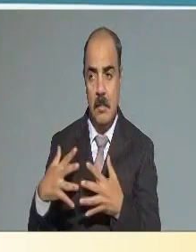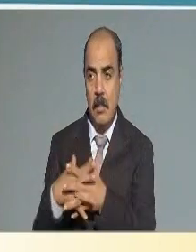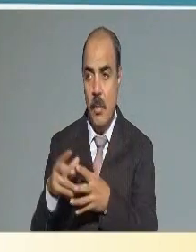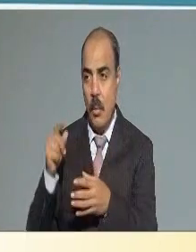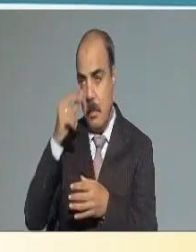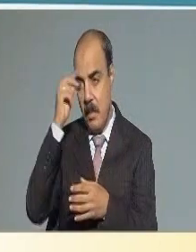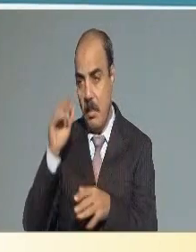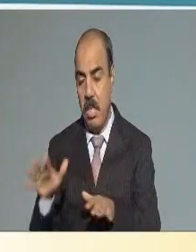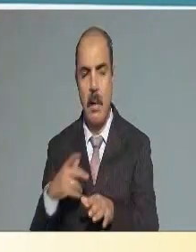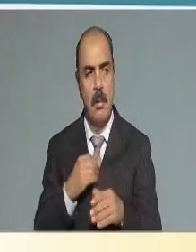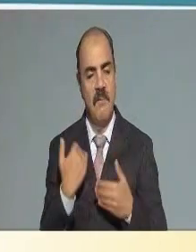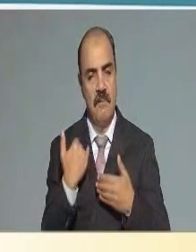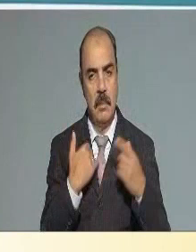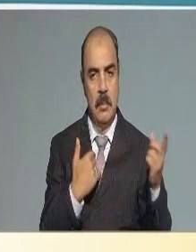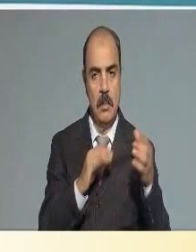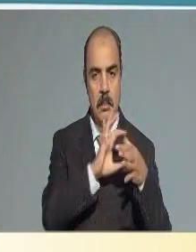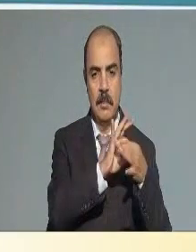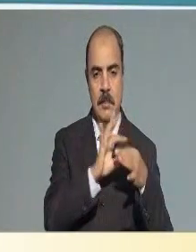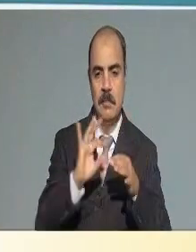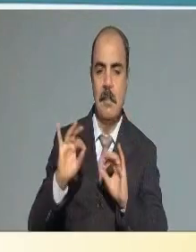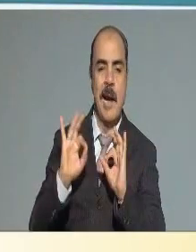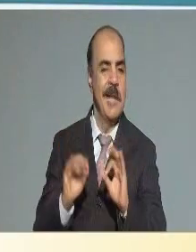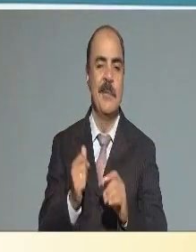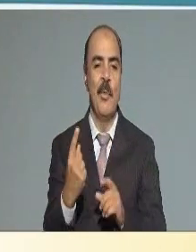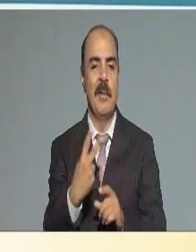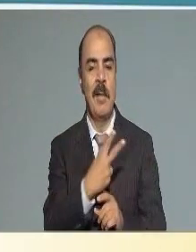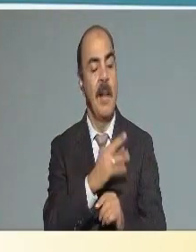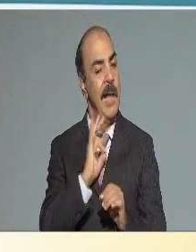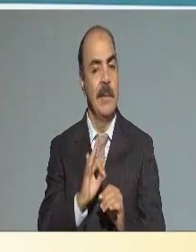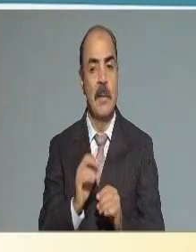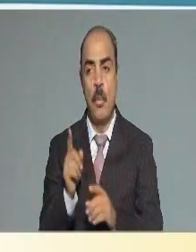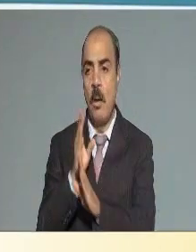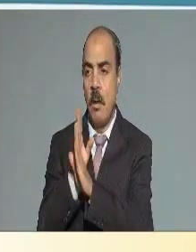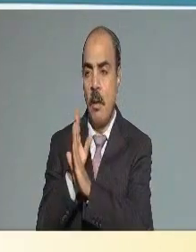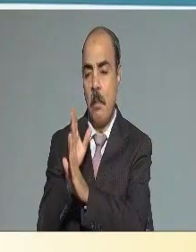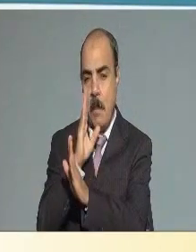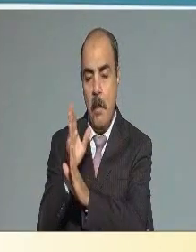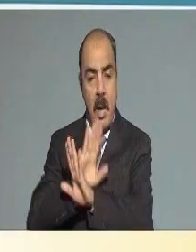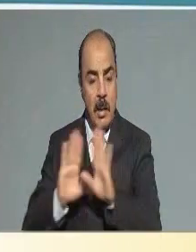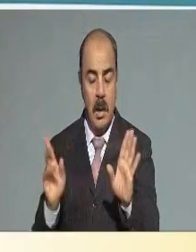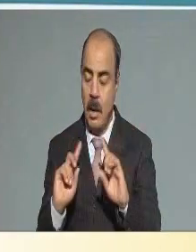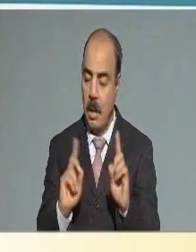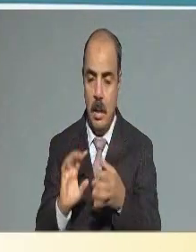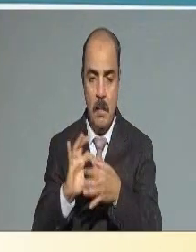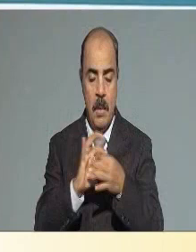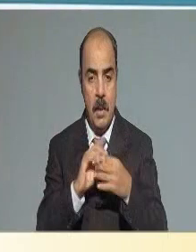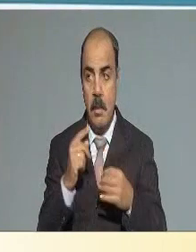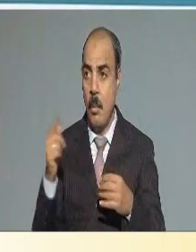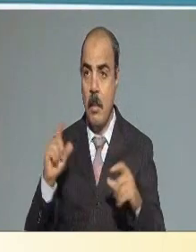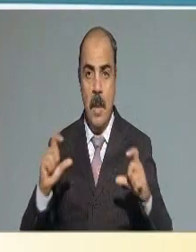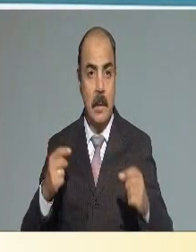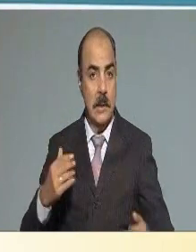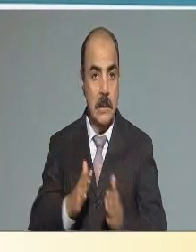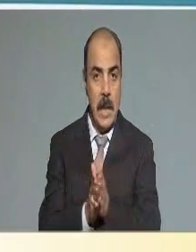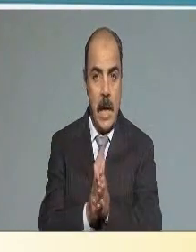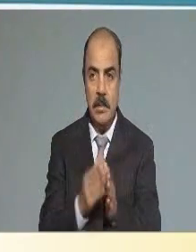في مشروع واحد، وده بيعتبر بالنسبة لنا إحنا نقطة قوة، وبالنسبة لهم هم نقطة جذب كبيرة جدا،